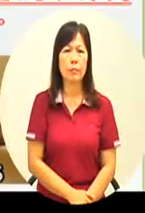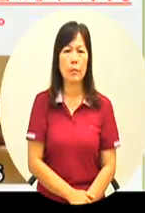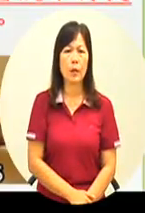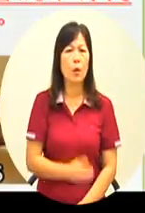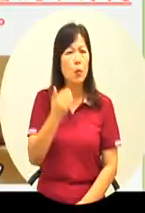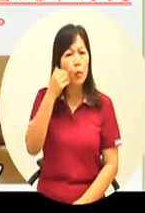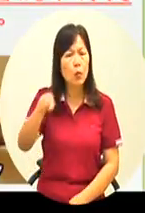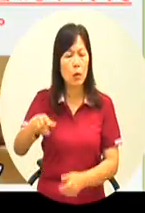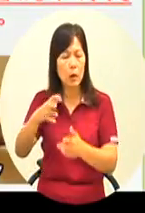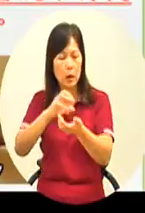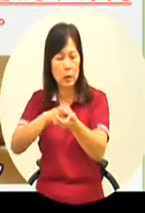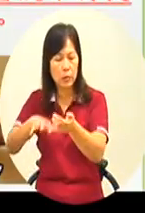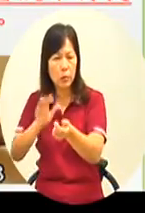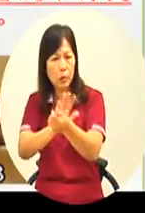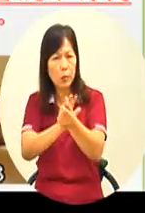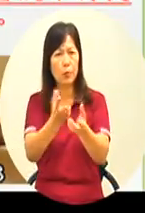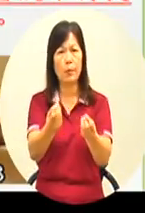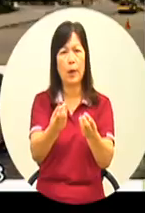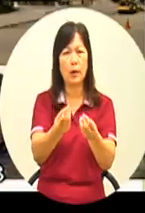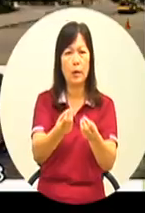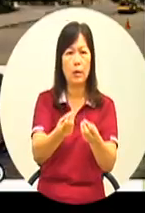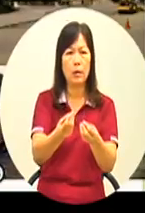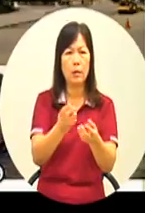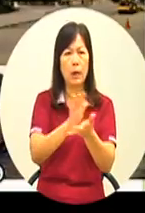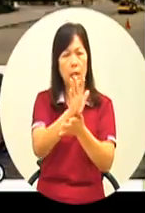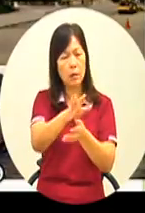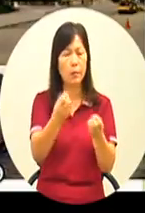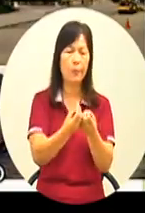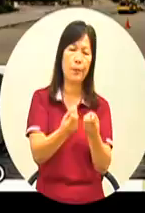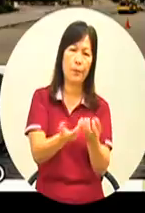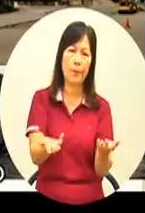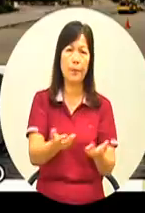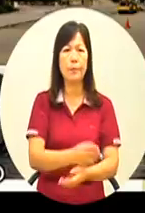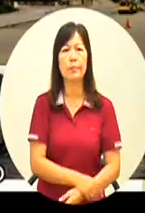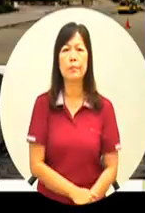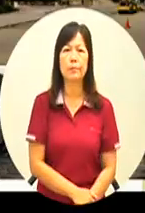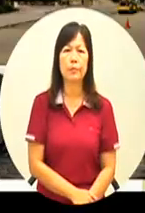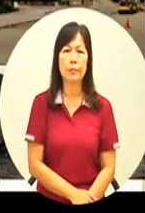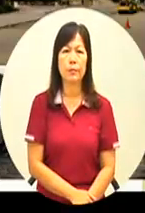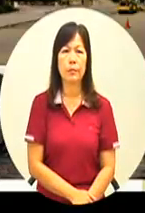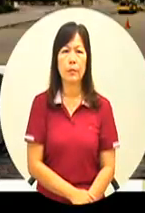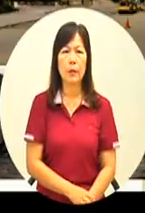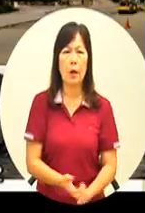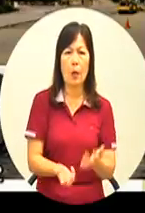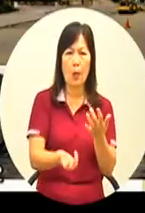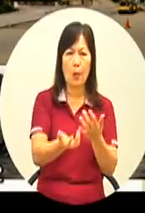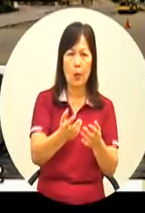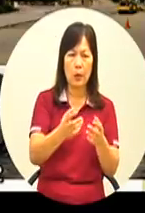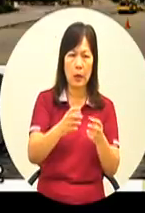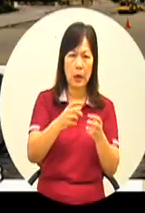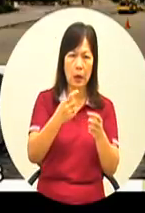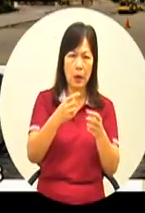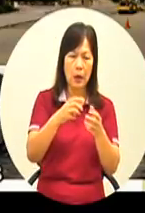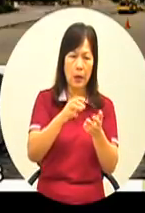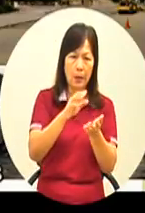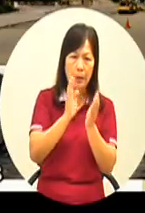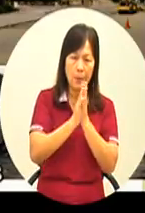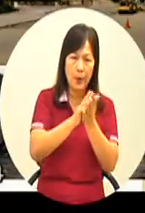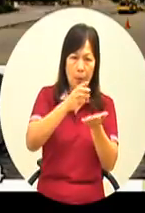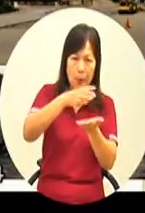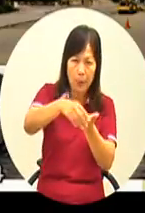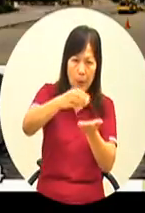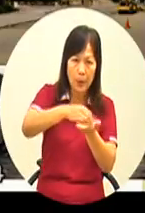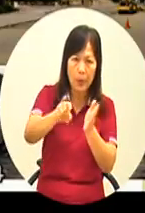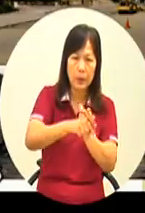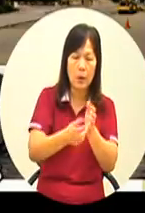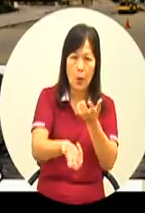不再提供啊殡馆服务所产生的现象？天然燃烧的库钱呢，也造成空气的污染，影响